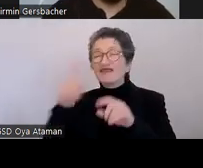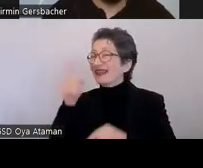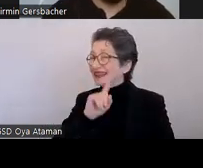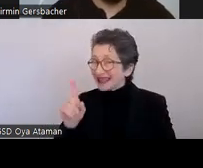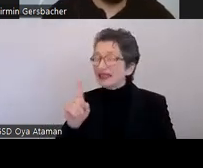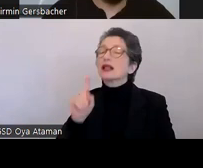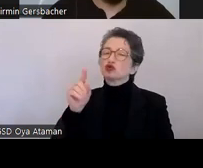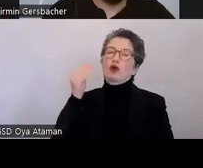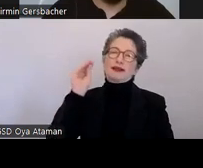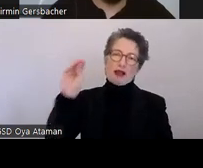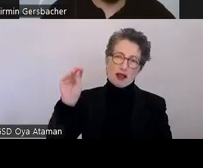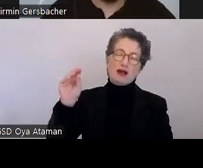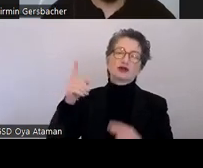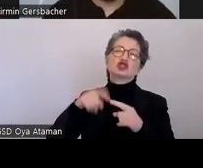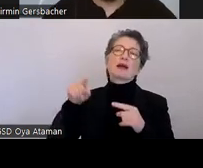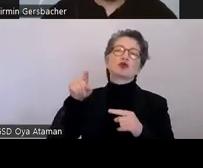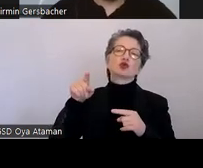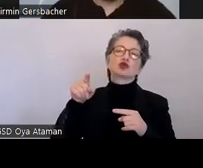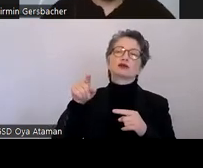der Checkpunkt nicht erfüllt.